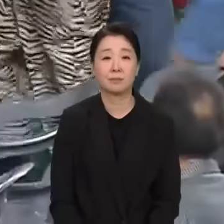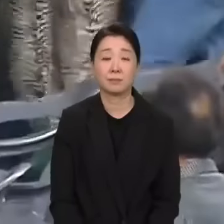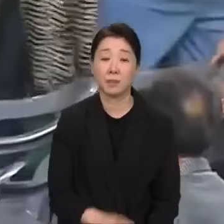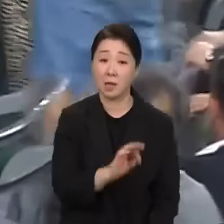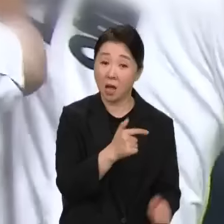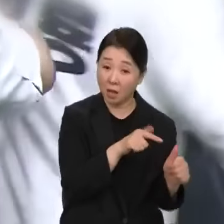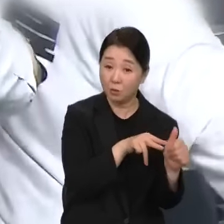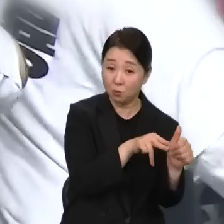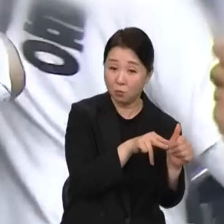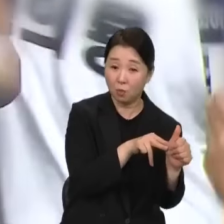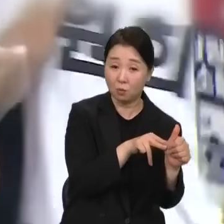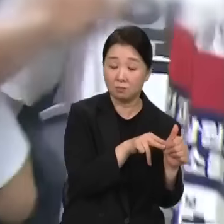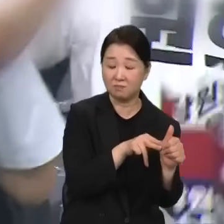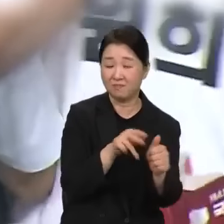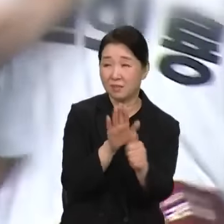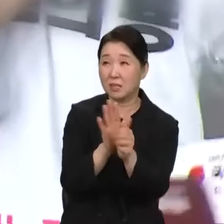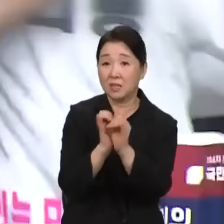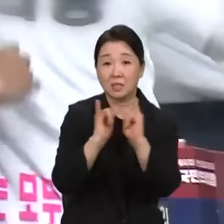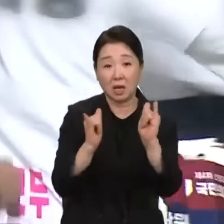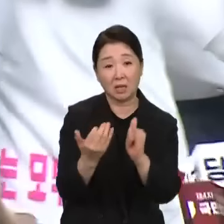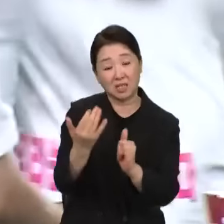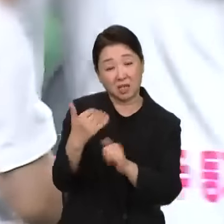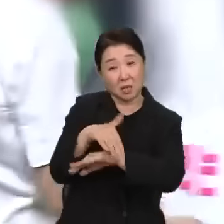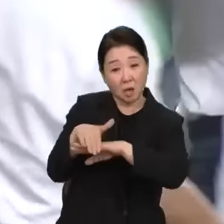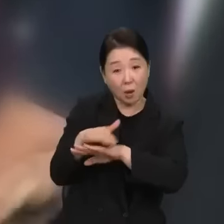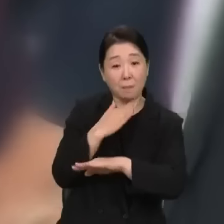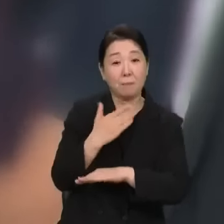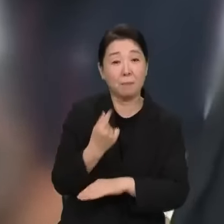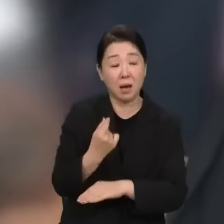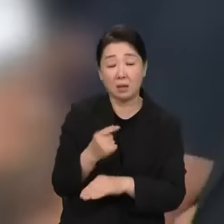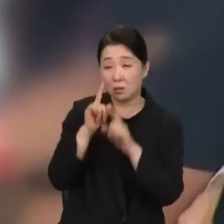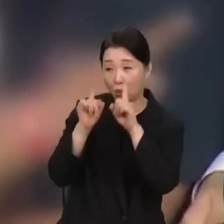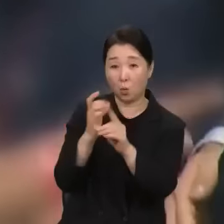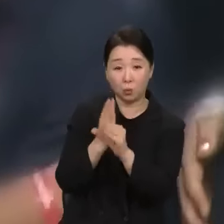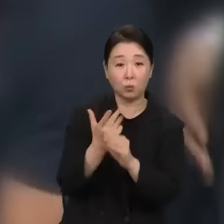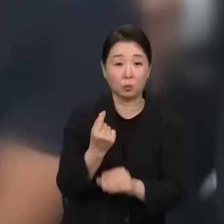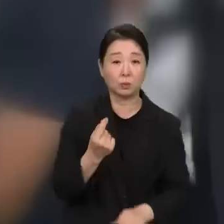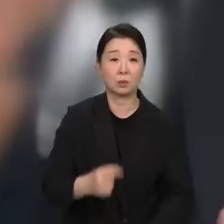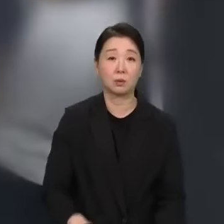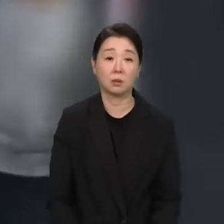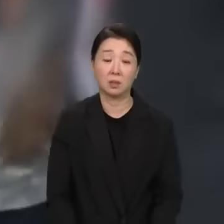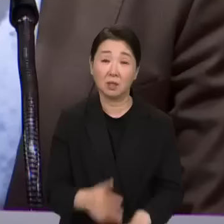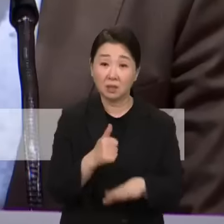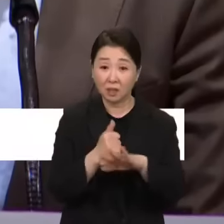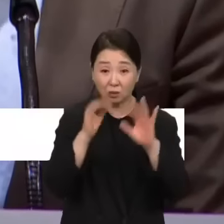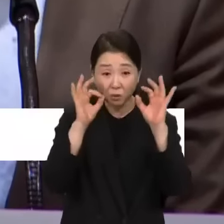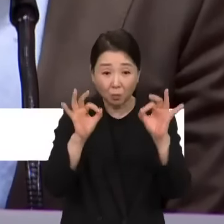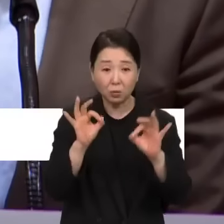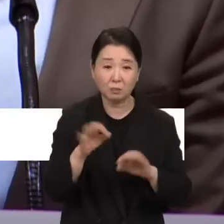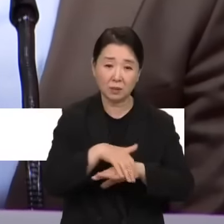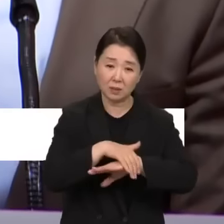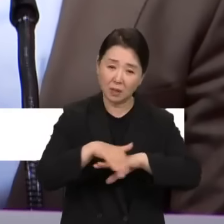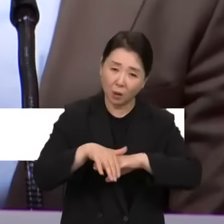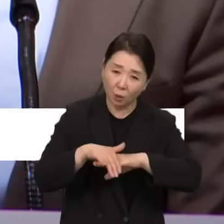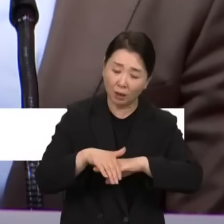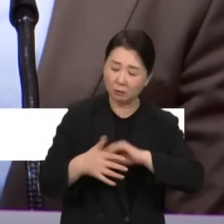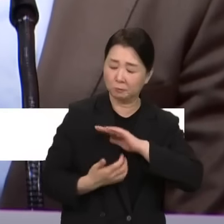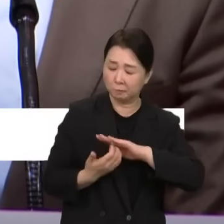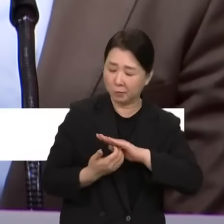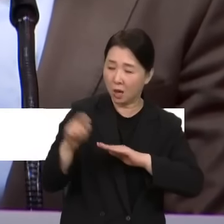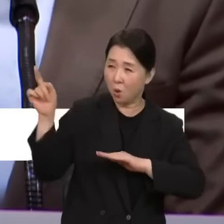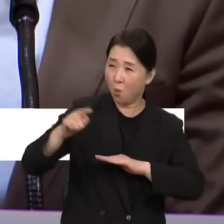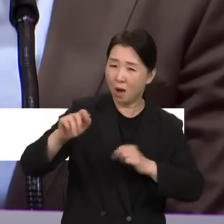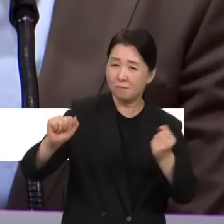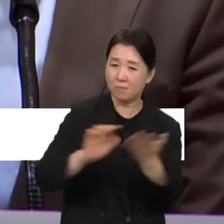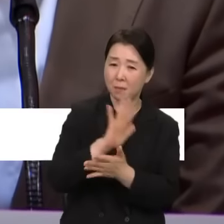한동훈 후보 측에선 일부 지지자들이 사전에 기획한 일이라고 의혹을 제기했습니다. 나중에 보니까 좀 계획하고 와서 난동을